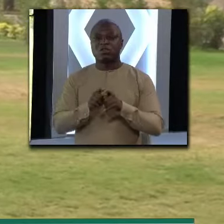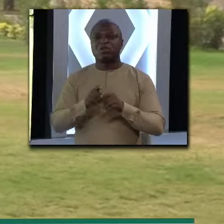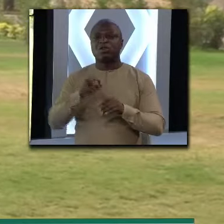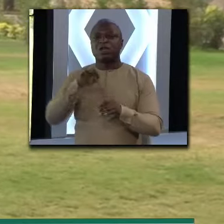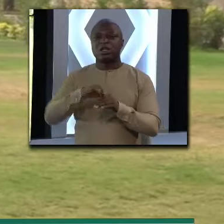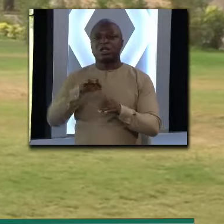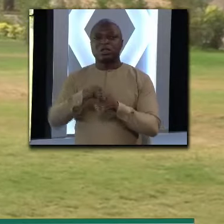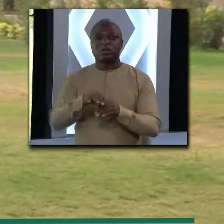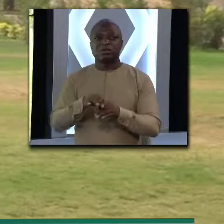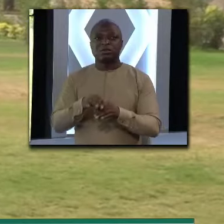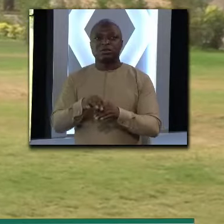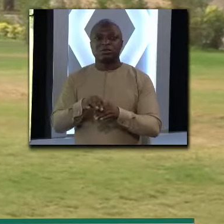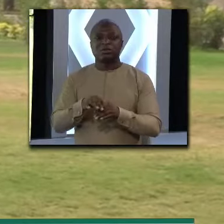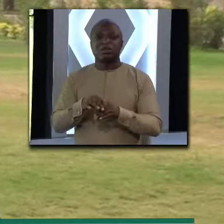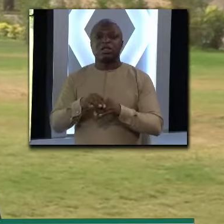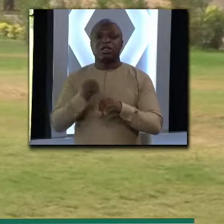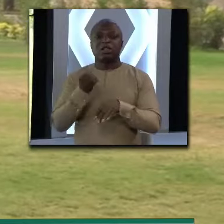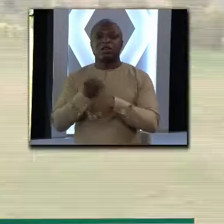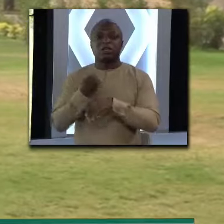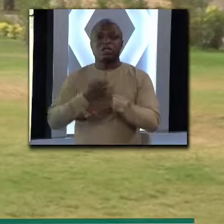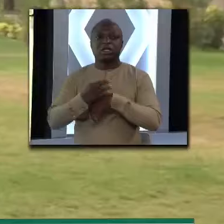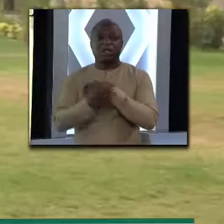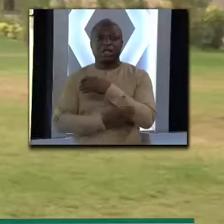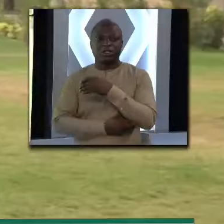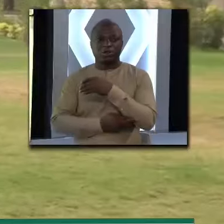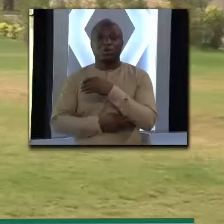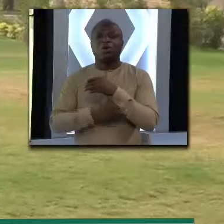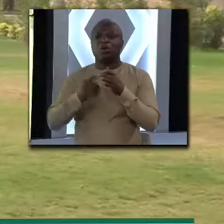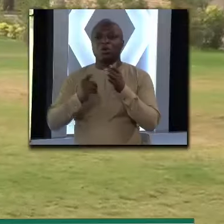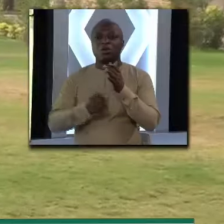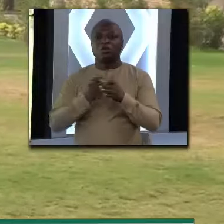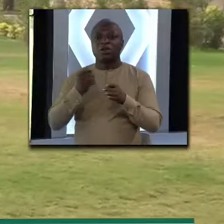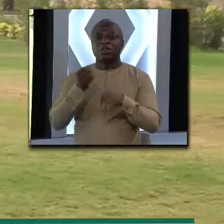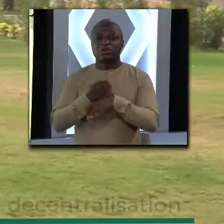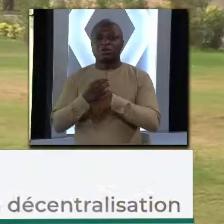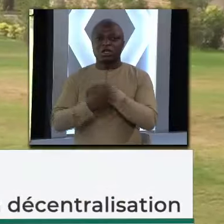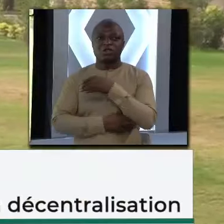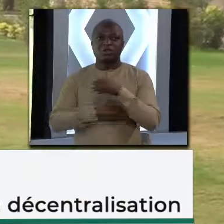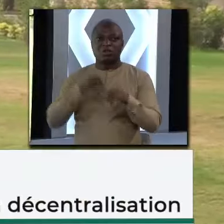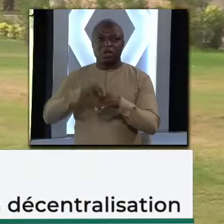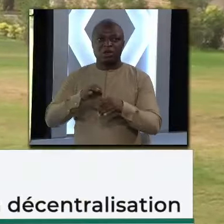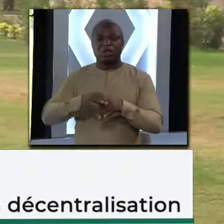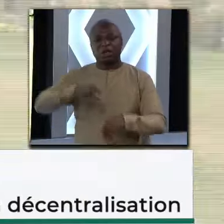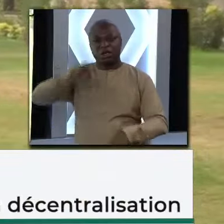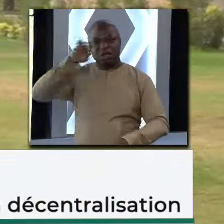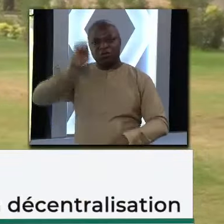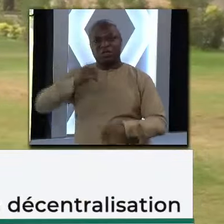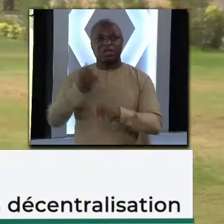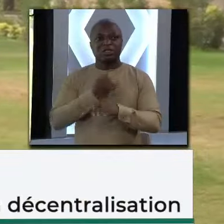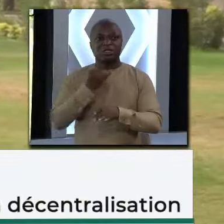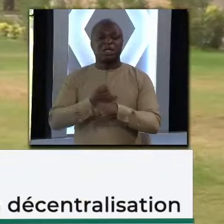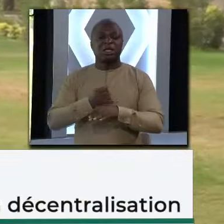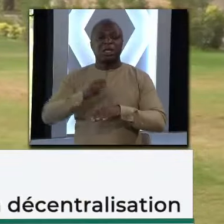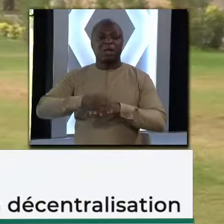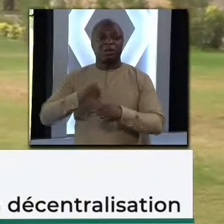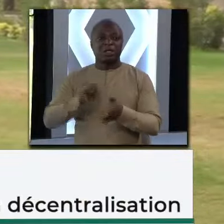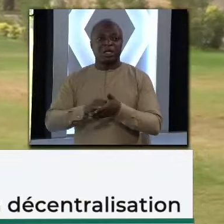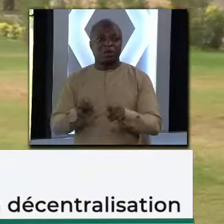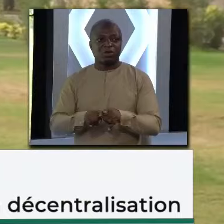élire les conseillers régionaux. Une fois les conseillers régionaux élus, il faut qu'ils s'installent. Et à côté donc